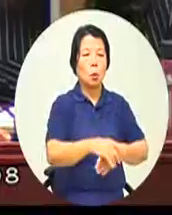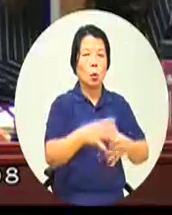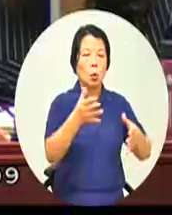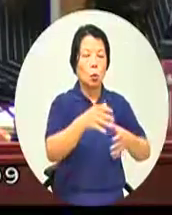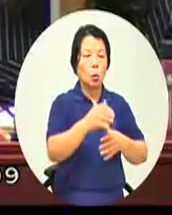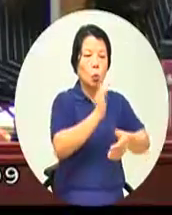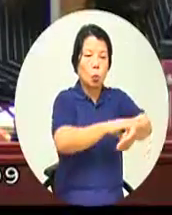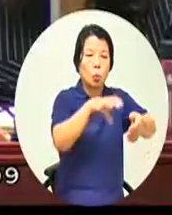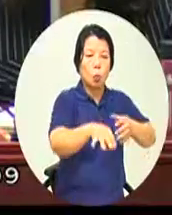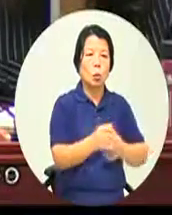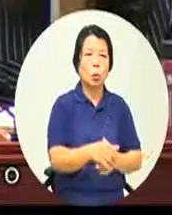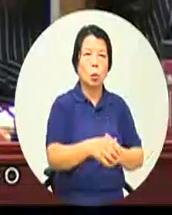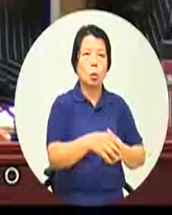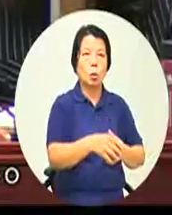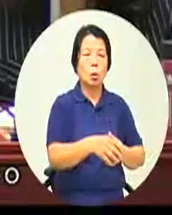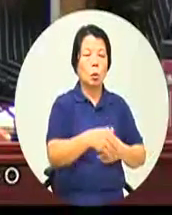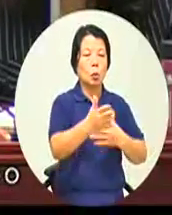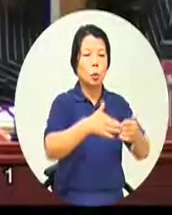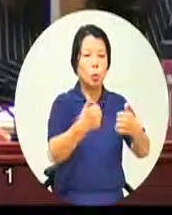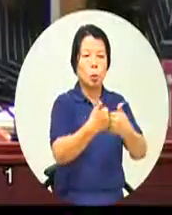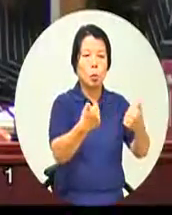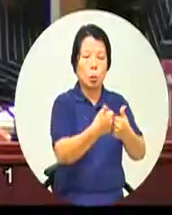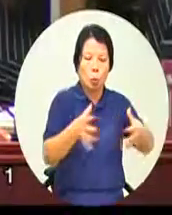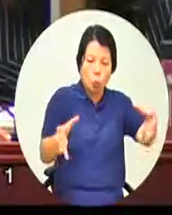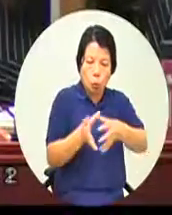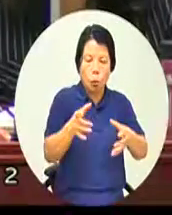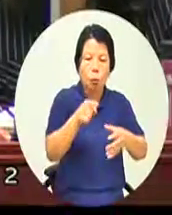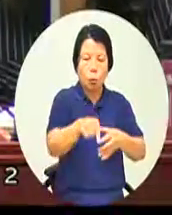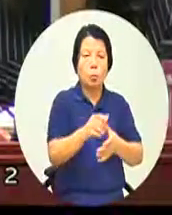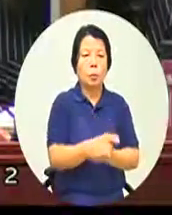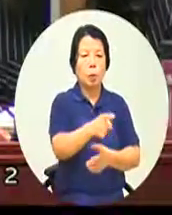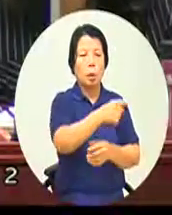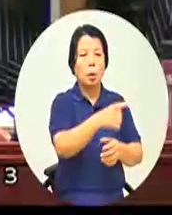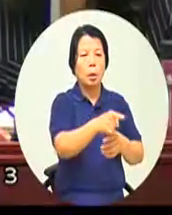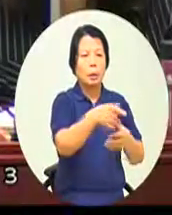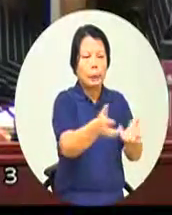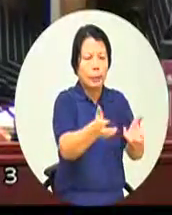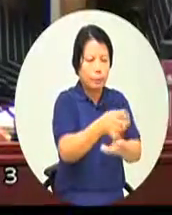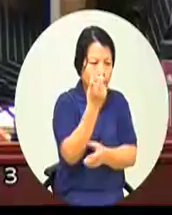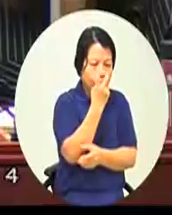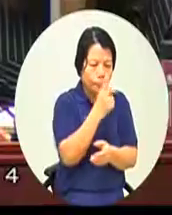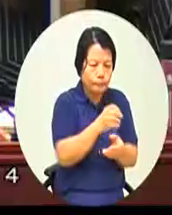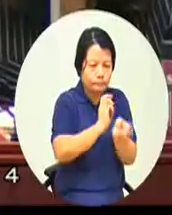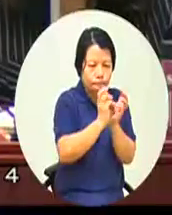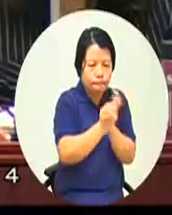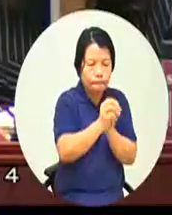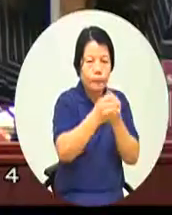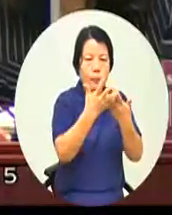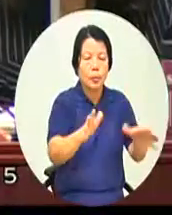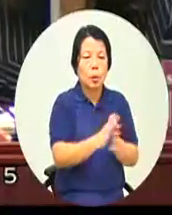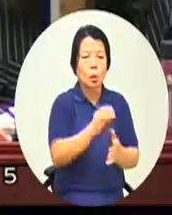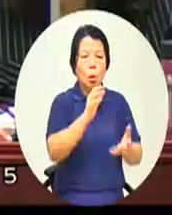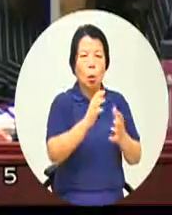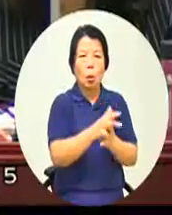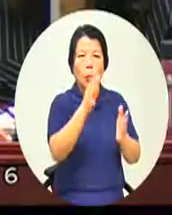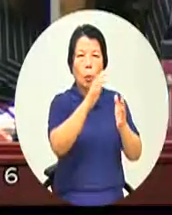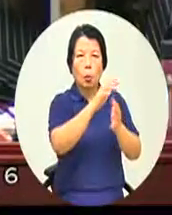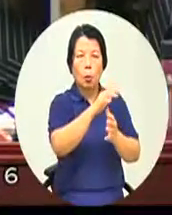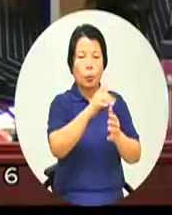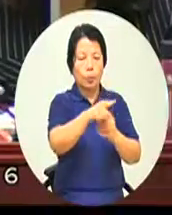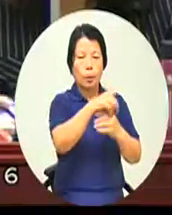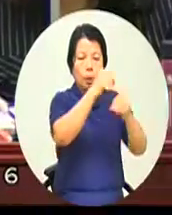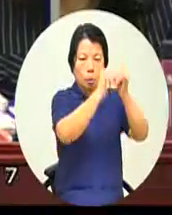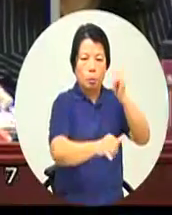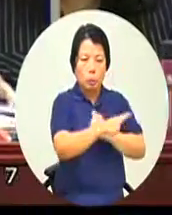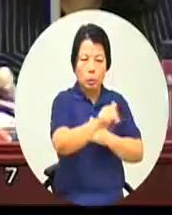是旧城文化协会，在那个区耕耘这么久，而且他手上有非常好的一些研究资料，我们一定会密切的跟他们